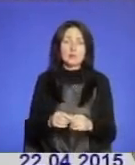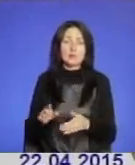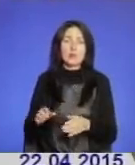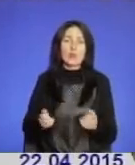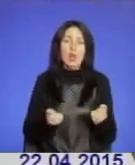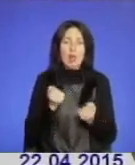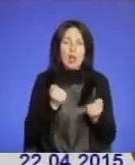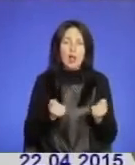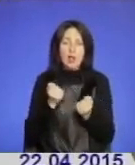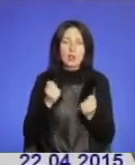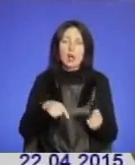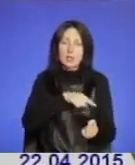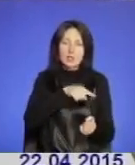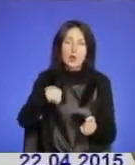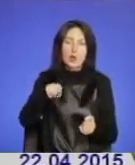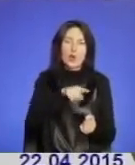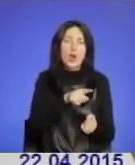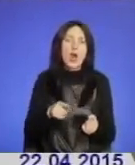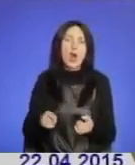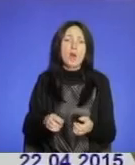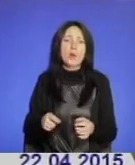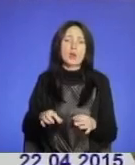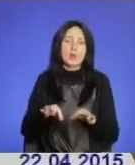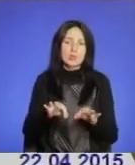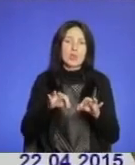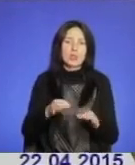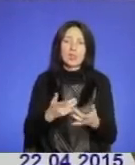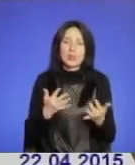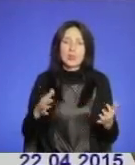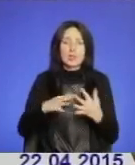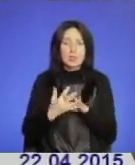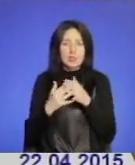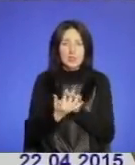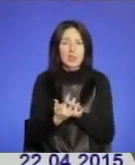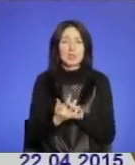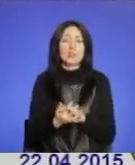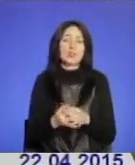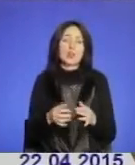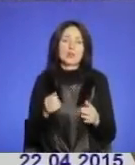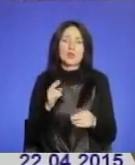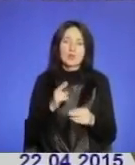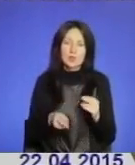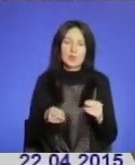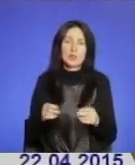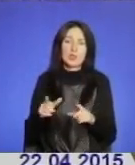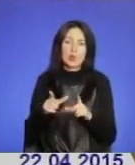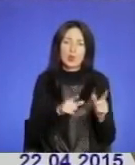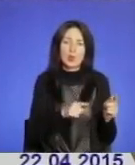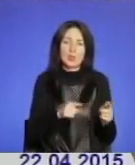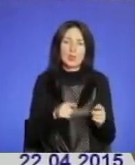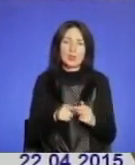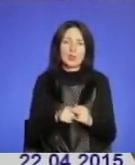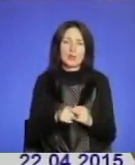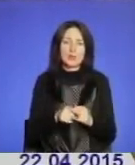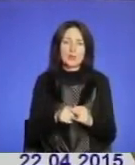мандрувати, пізнавати світ, апробовуючи машину і випробовуючи себе. Тернопілля сподобалося, вражень багато.